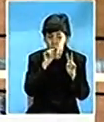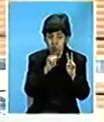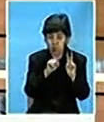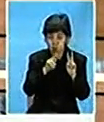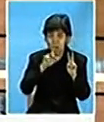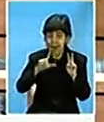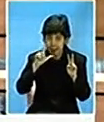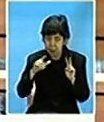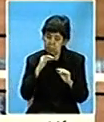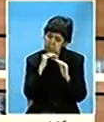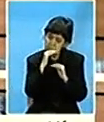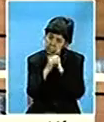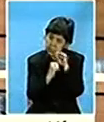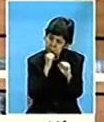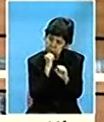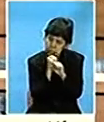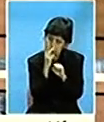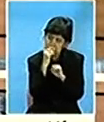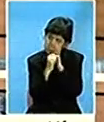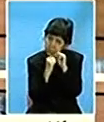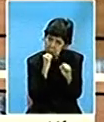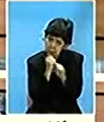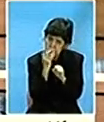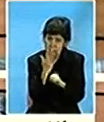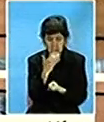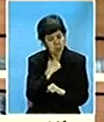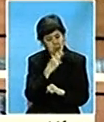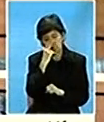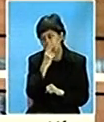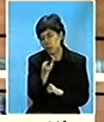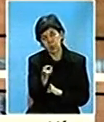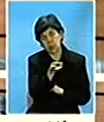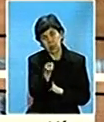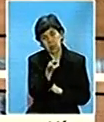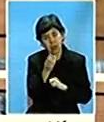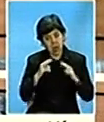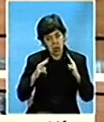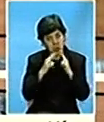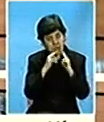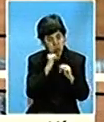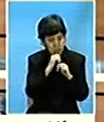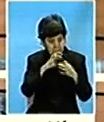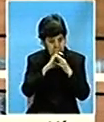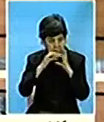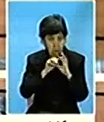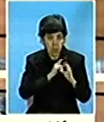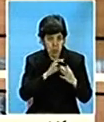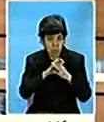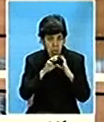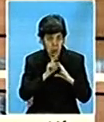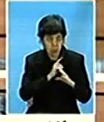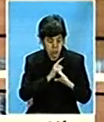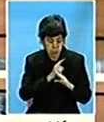าทภายใน 3-5 ปีนั้นงบได้น้อยมากในกระทรวงนี้ไปแล้วต้องแบ่งการกีฬาอีกส่วนนึง